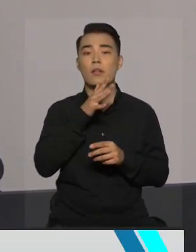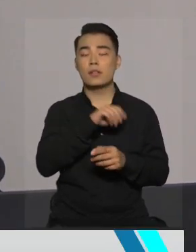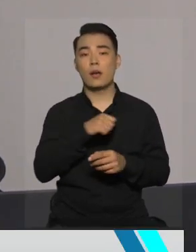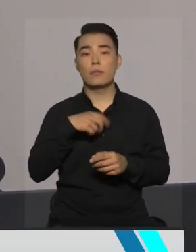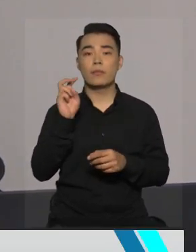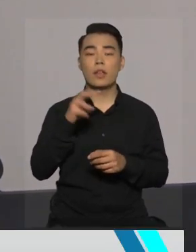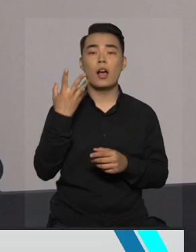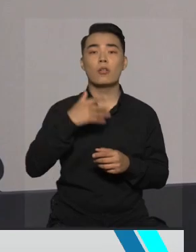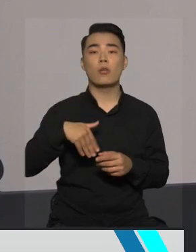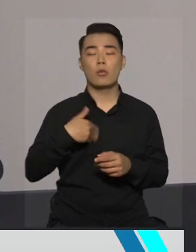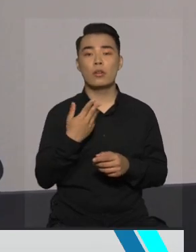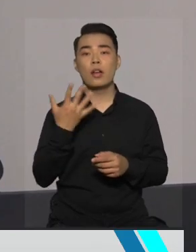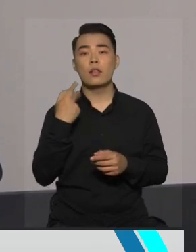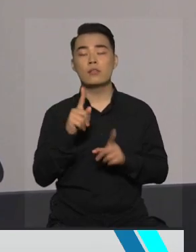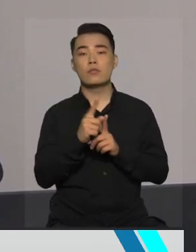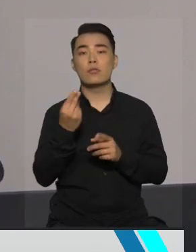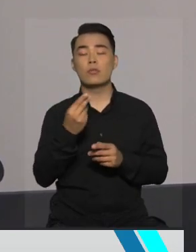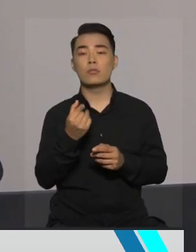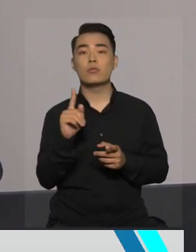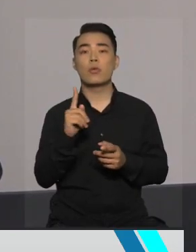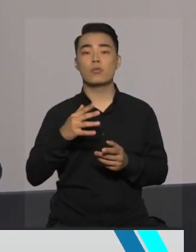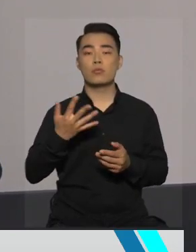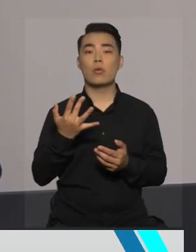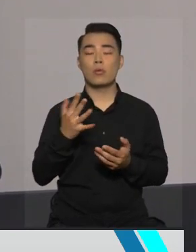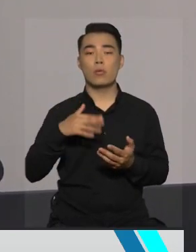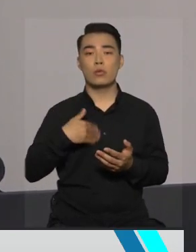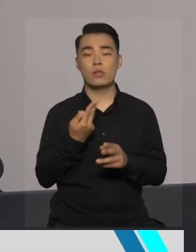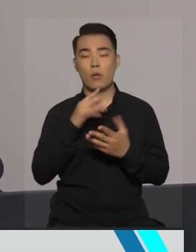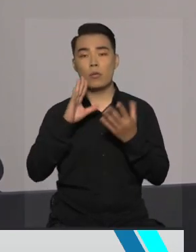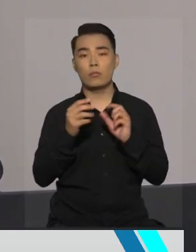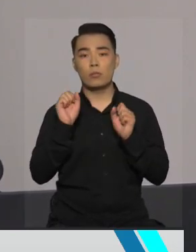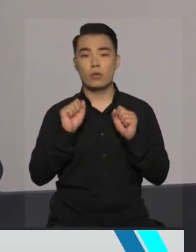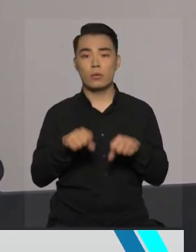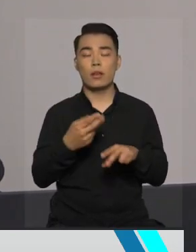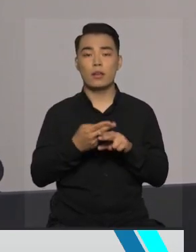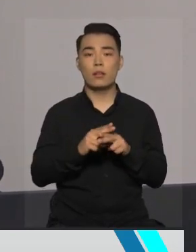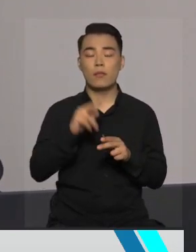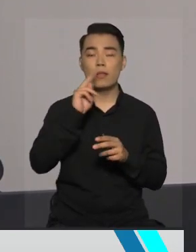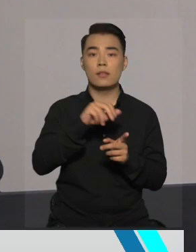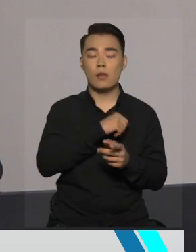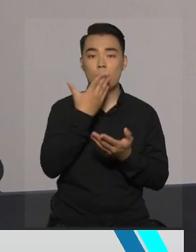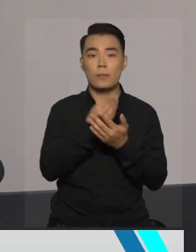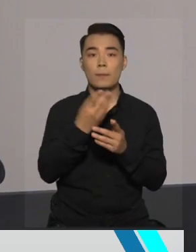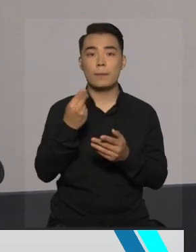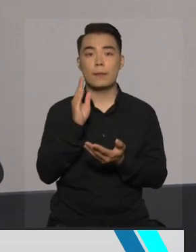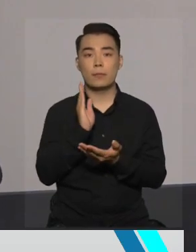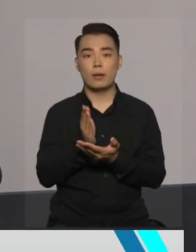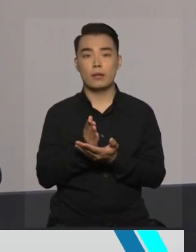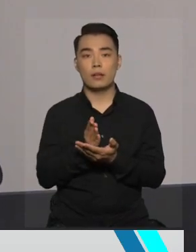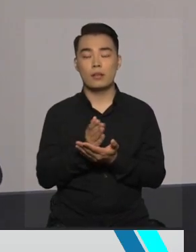задачи, когда ты хочешь, сколько ты хочешь. Соответственно, ты можешь распределять свой объем. Соответственно, это влияет на твой бюджет. То есть ты можешь зарабатывать